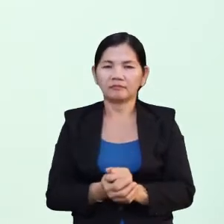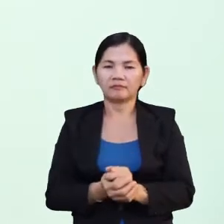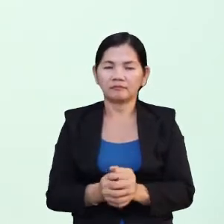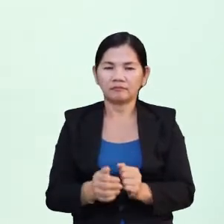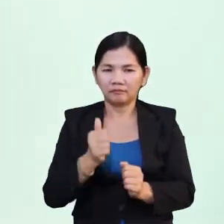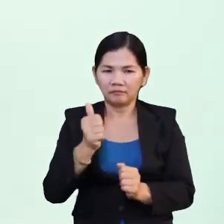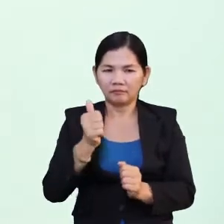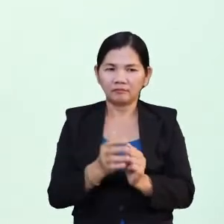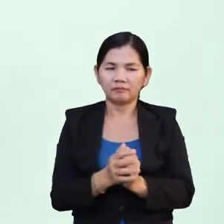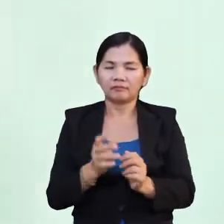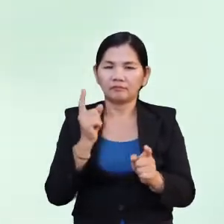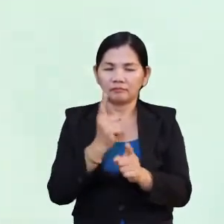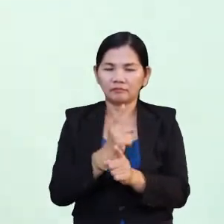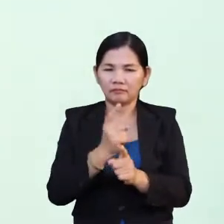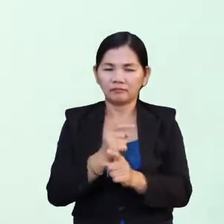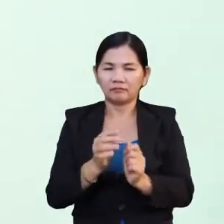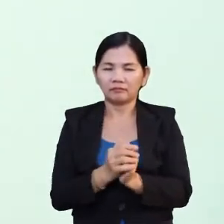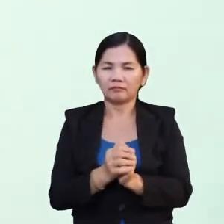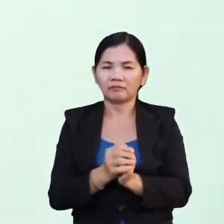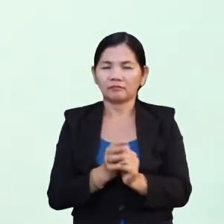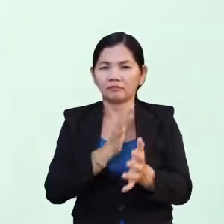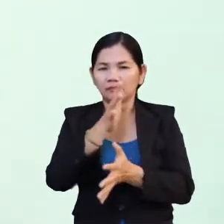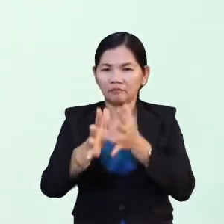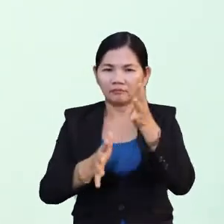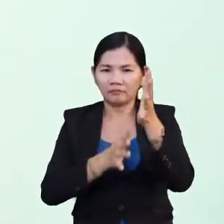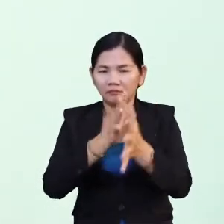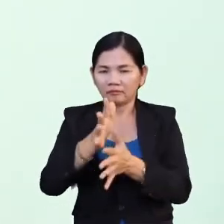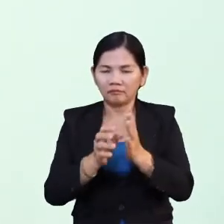ចានេះគឺជាភ្លើងសញ្ញា